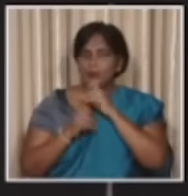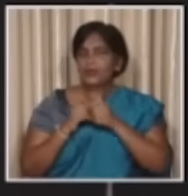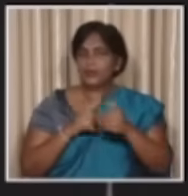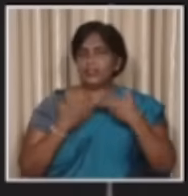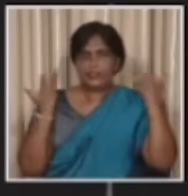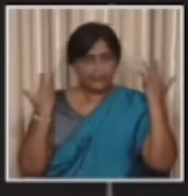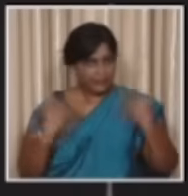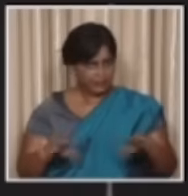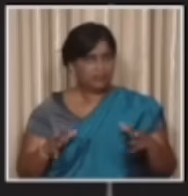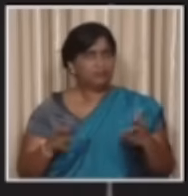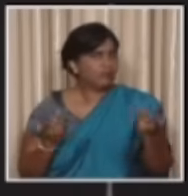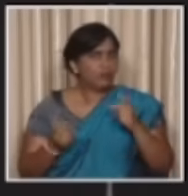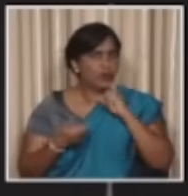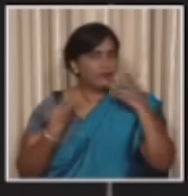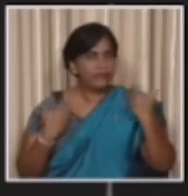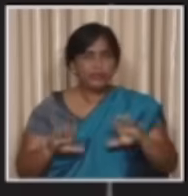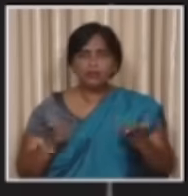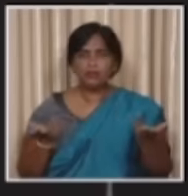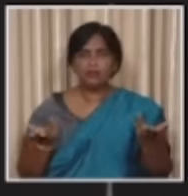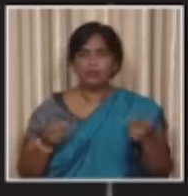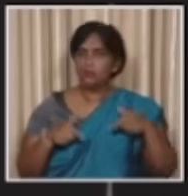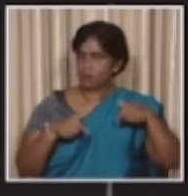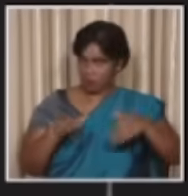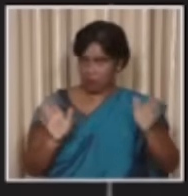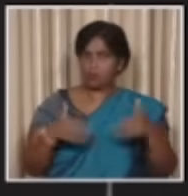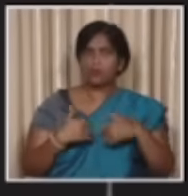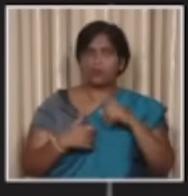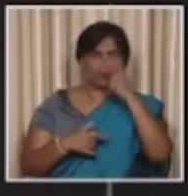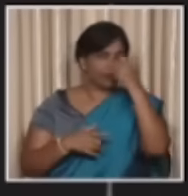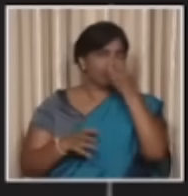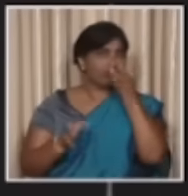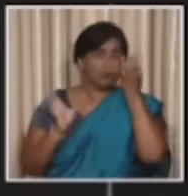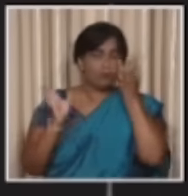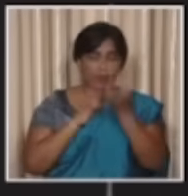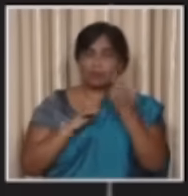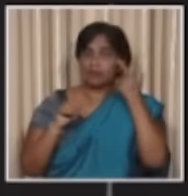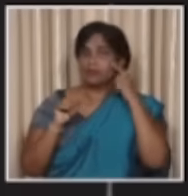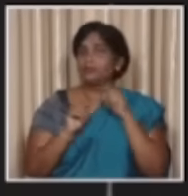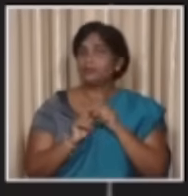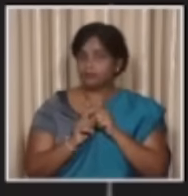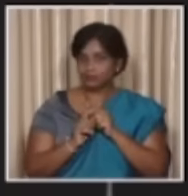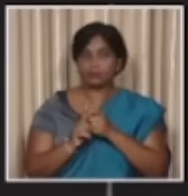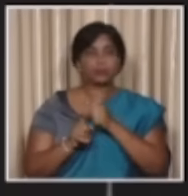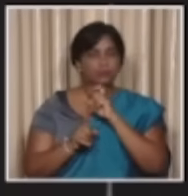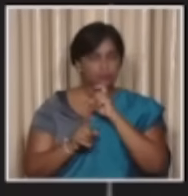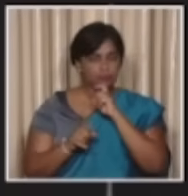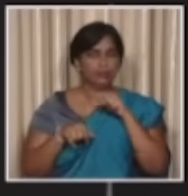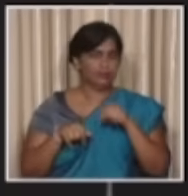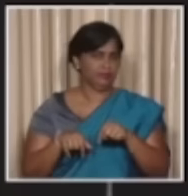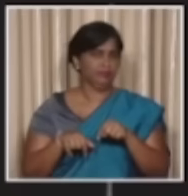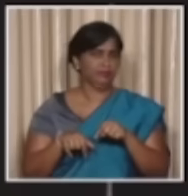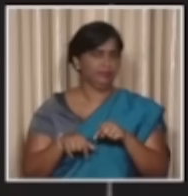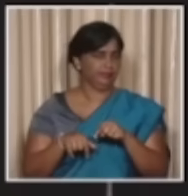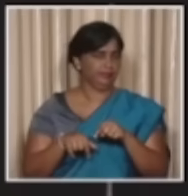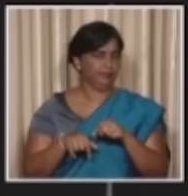අවසන් වෙලා තියෙනවද? තවත් මේ පාස්කු ප්‍රහාරය පිළිබඳව තියෙන නඩුවේ අපි දැක්ක දැන් අර